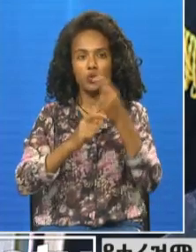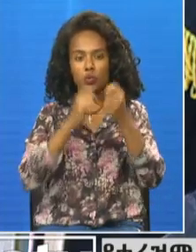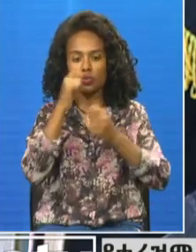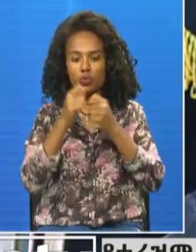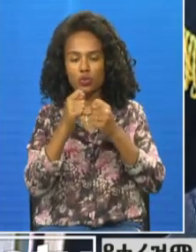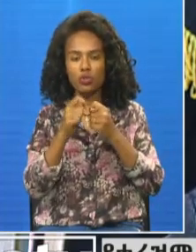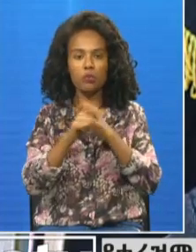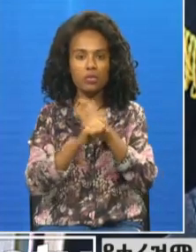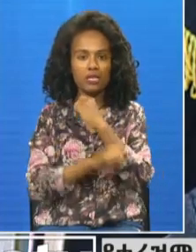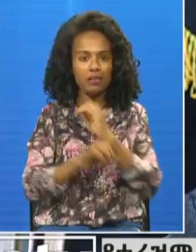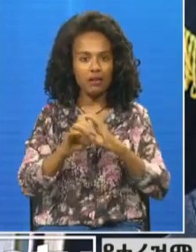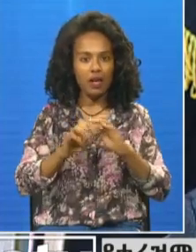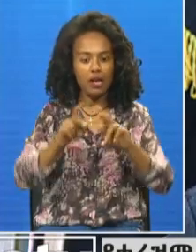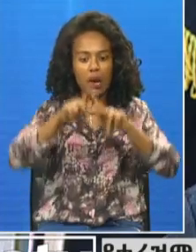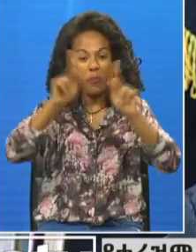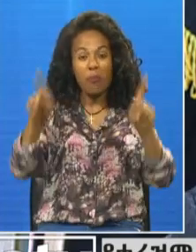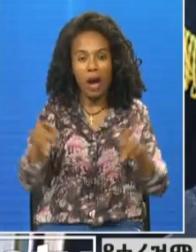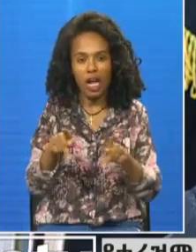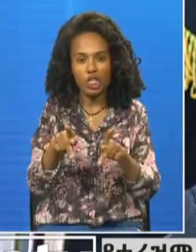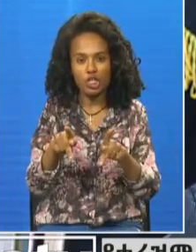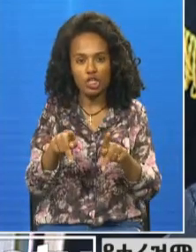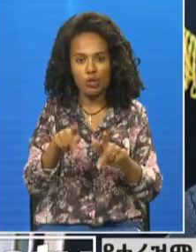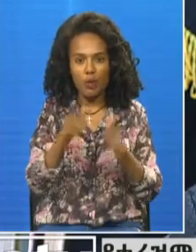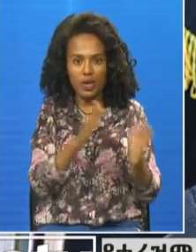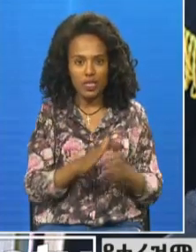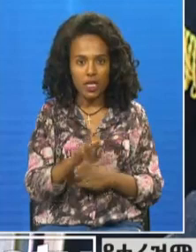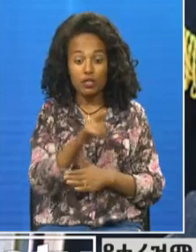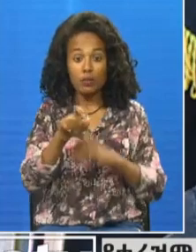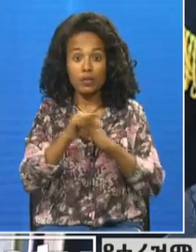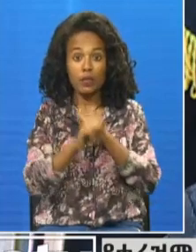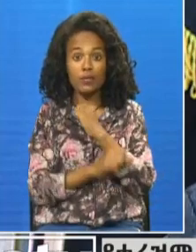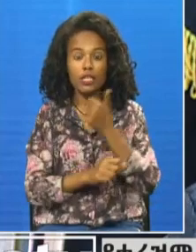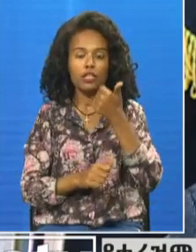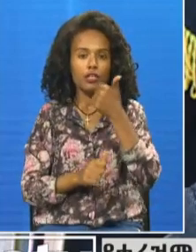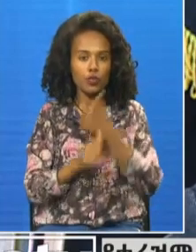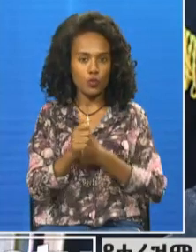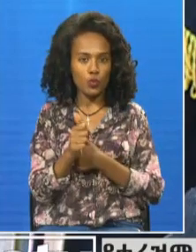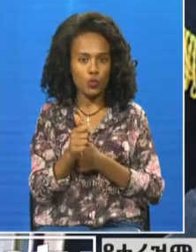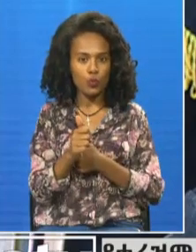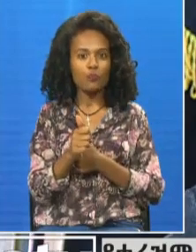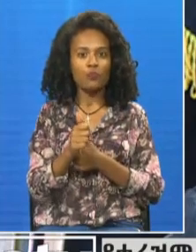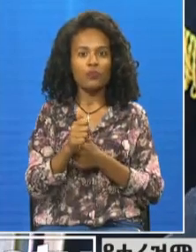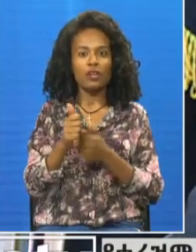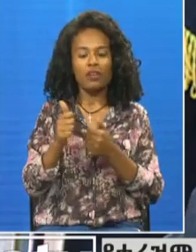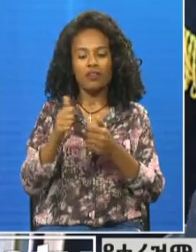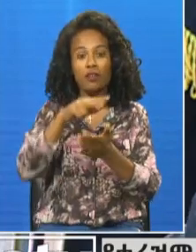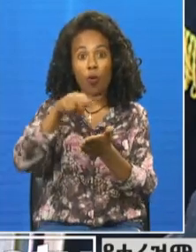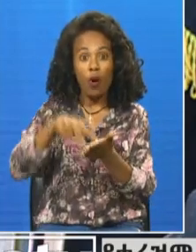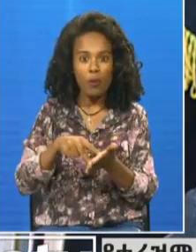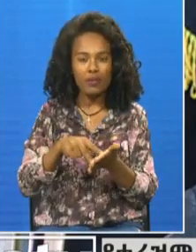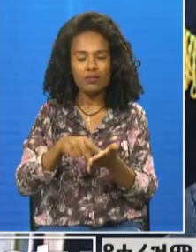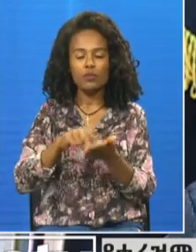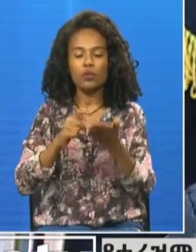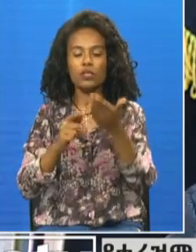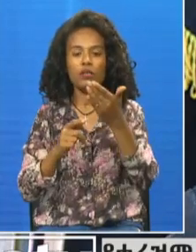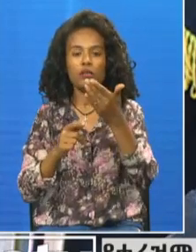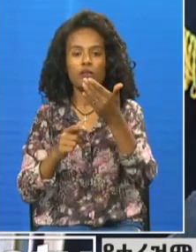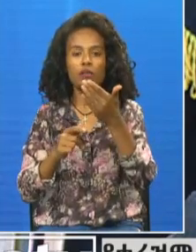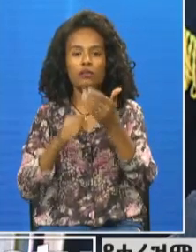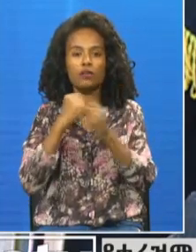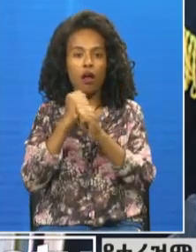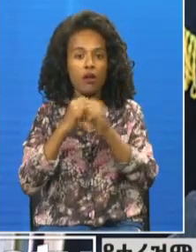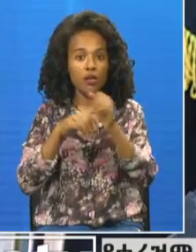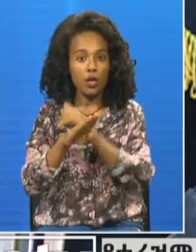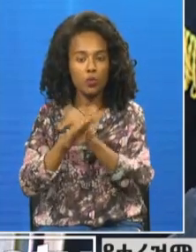ተጠቆመ። ቫይረሱ ያለበትን ሰው ከመለየት ባለፈ ከሰው ወደ እንስሳት እንዳይተላለፍና በእንስሳቱ ሀብት ላይም ጉዳት